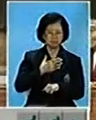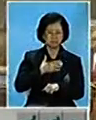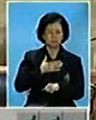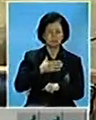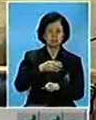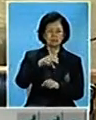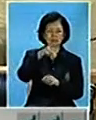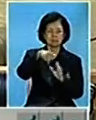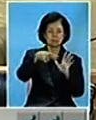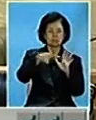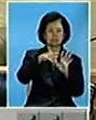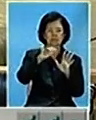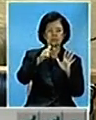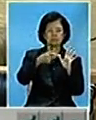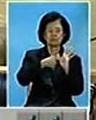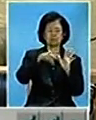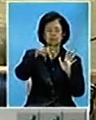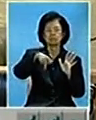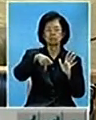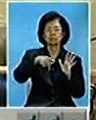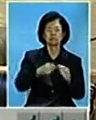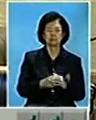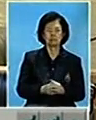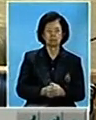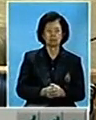ยัคฆ์ปันเกตสมาชิกสภาผู้แทนราษฎรระบบบัญชีรายชื่อพรรคเพื่อไทย